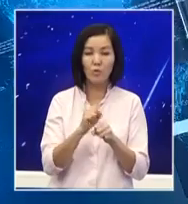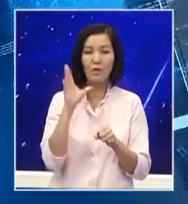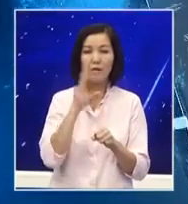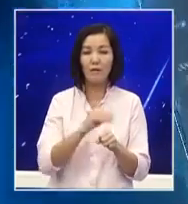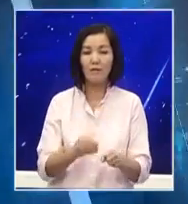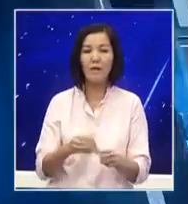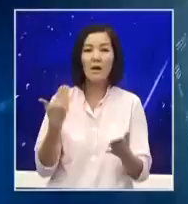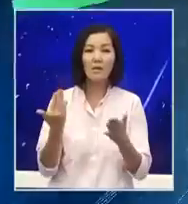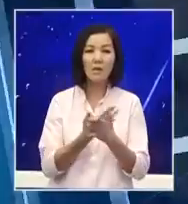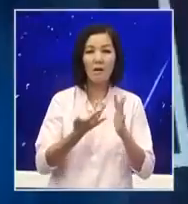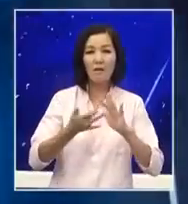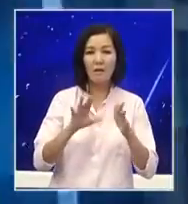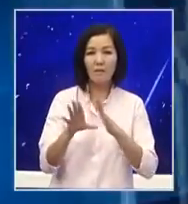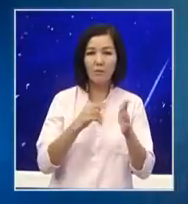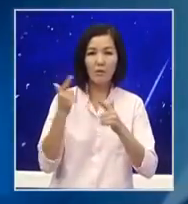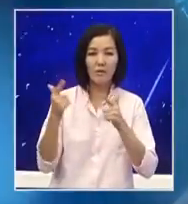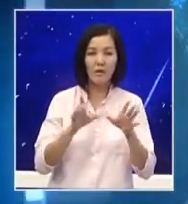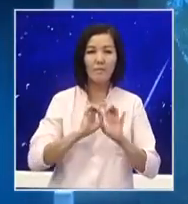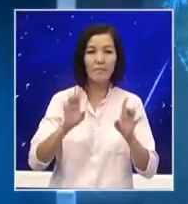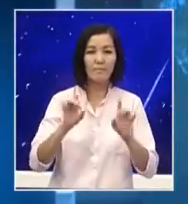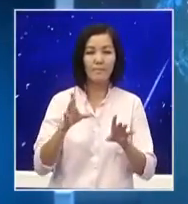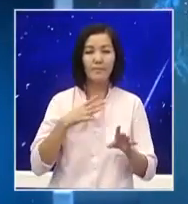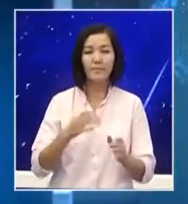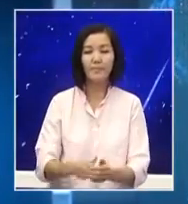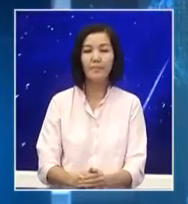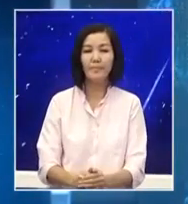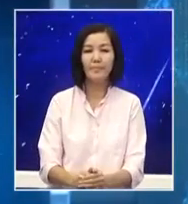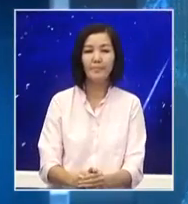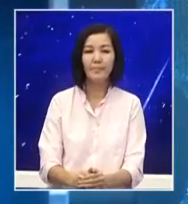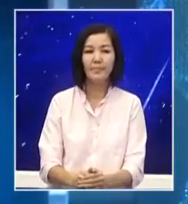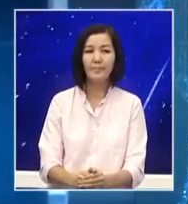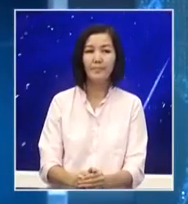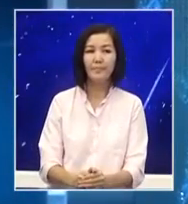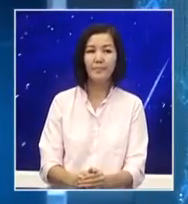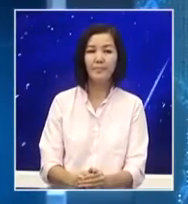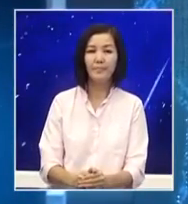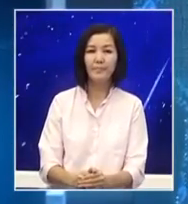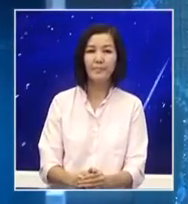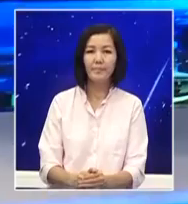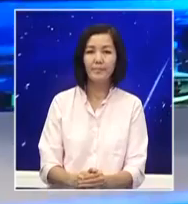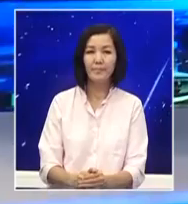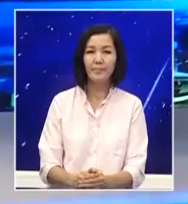ғалымдар. Топтаманы ғалымдар ақпараттармен дайындаған Амина Құдайберген, Жетісу арнасы.